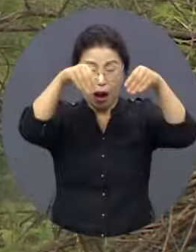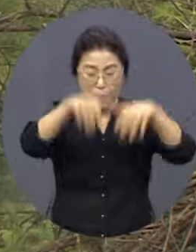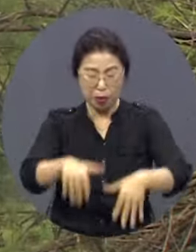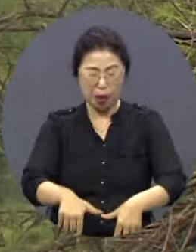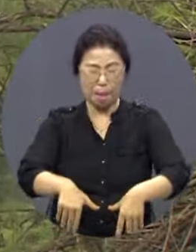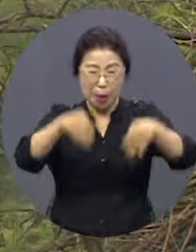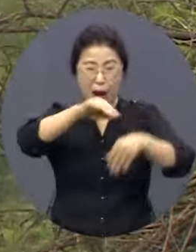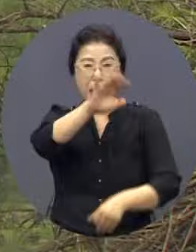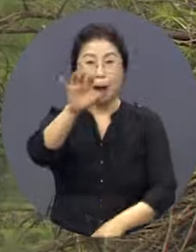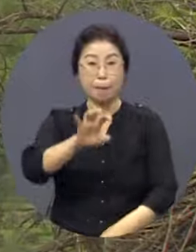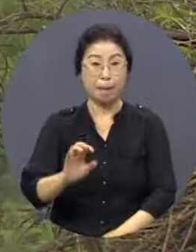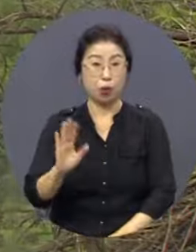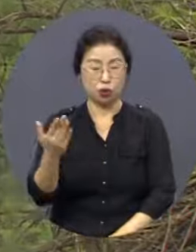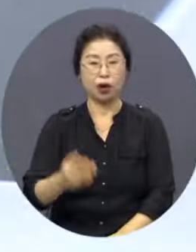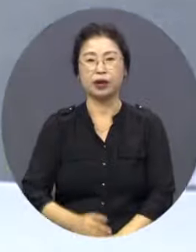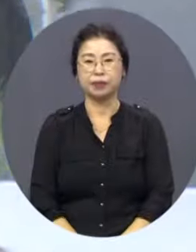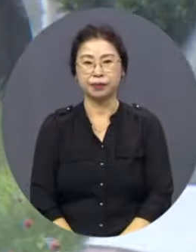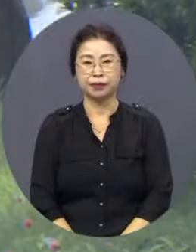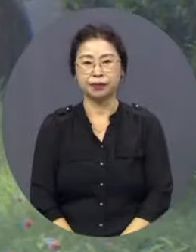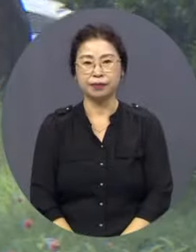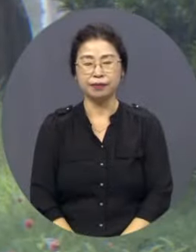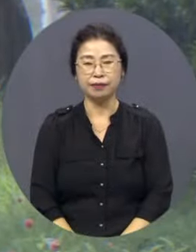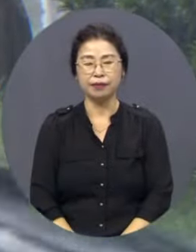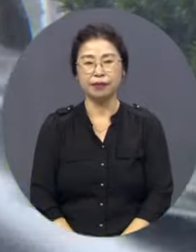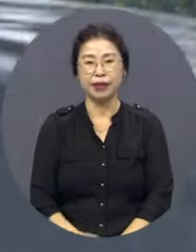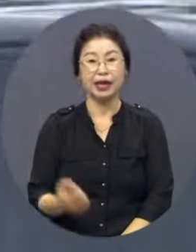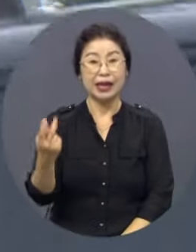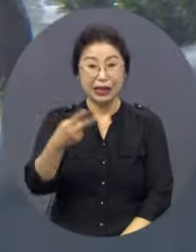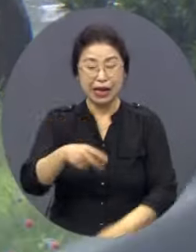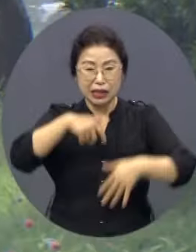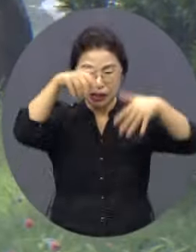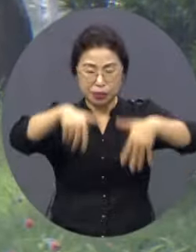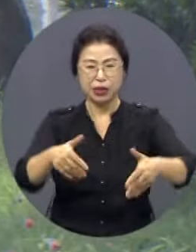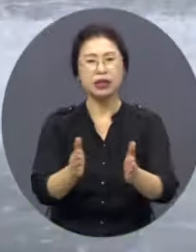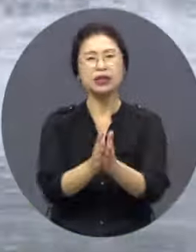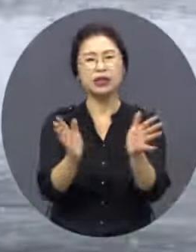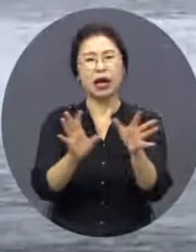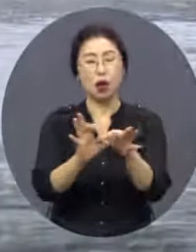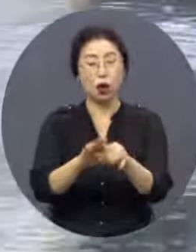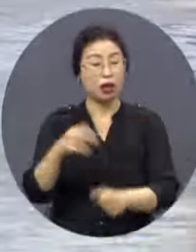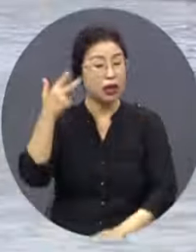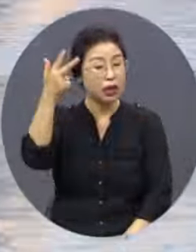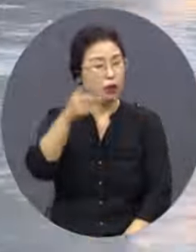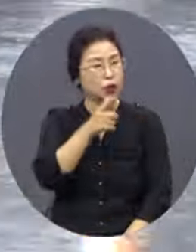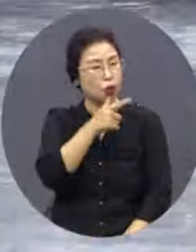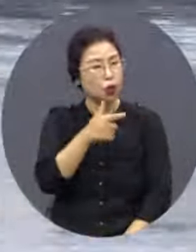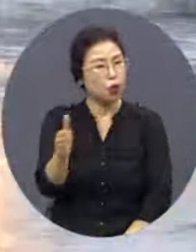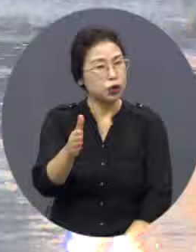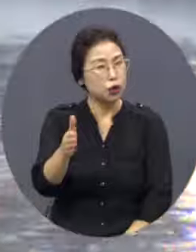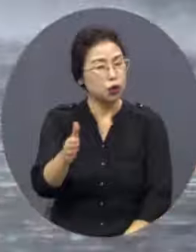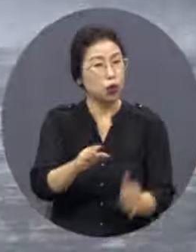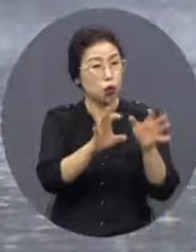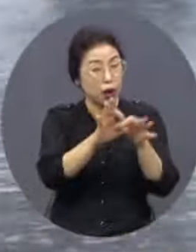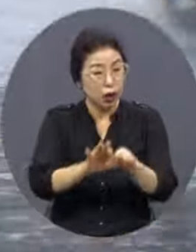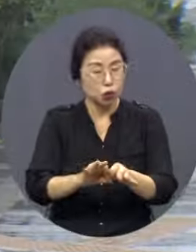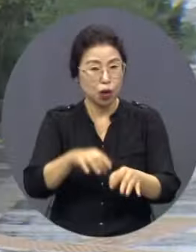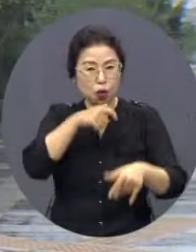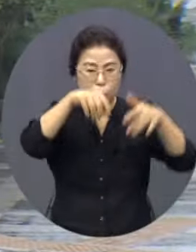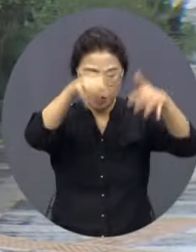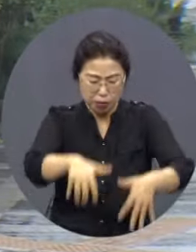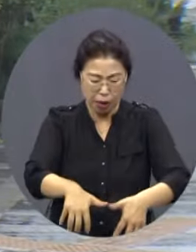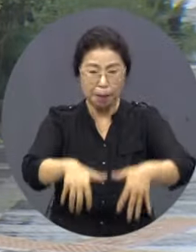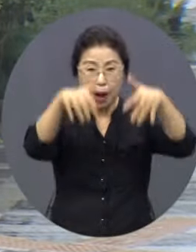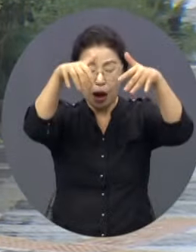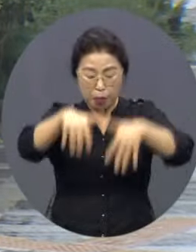상태를 보이는 곳이 있겠으니 기상청은 다시 시작된 장맛비가 다음 주 초까지 이어지겠고 강수량이